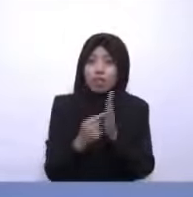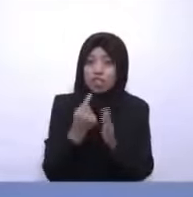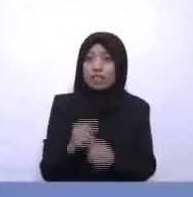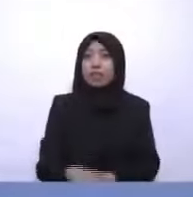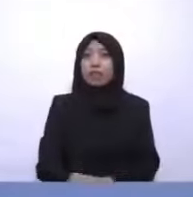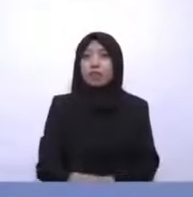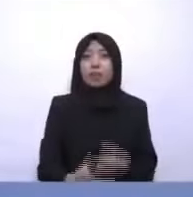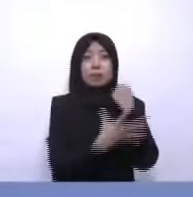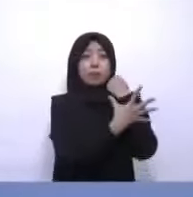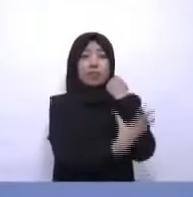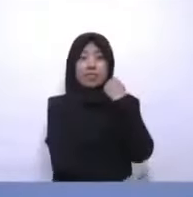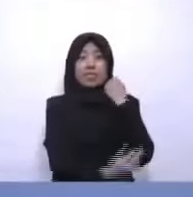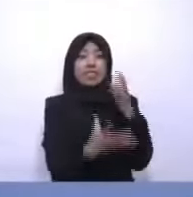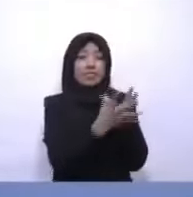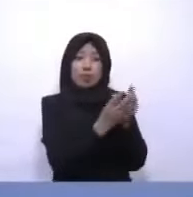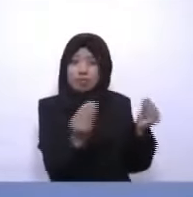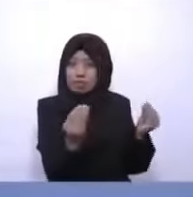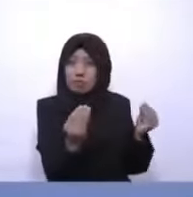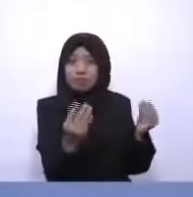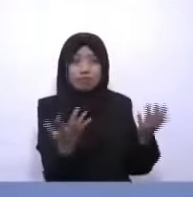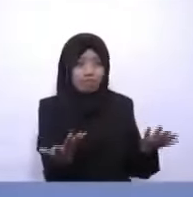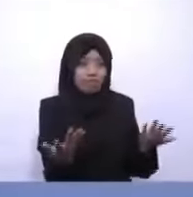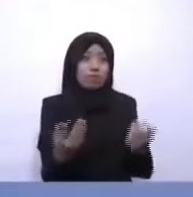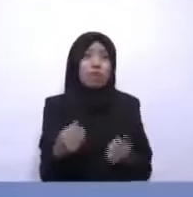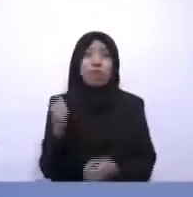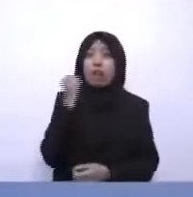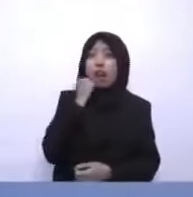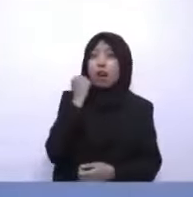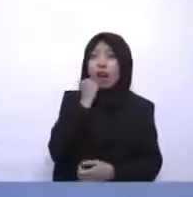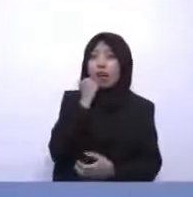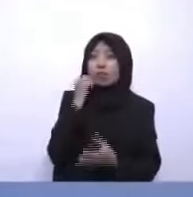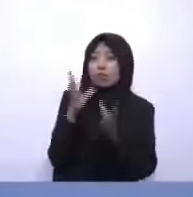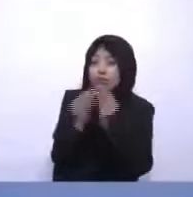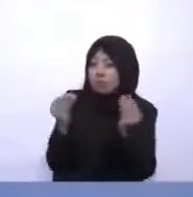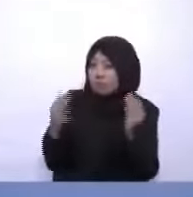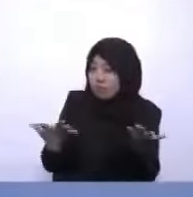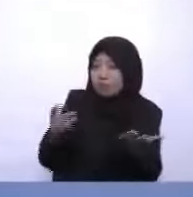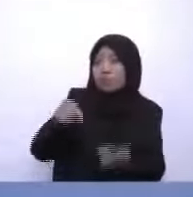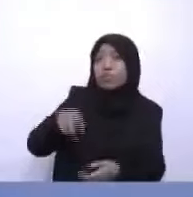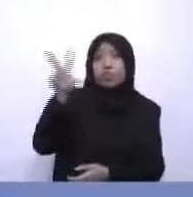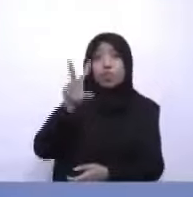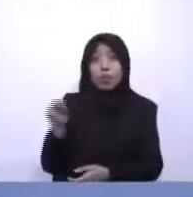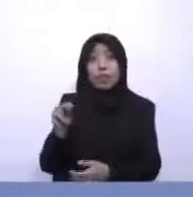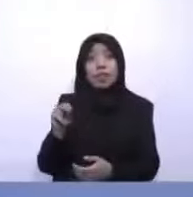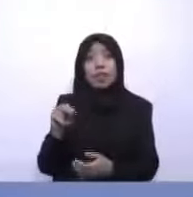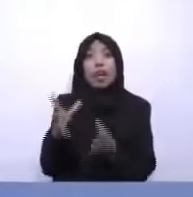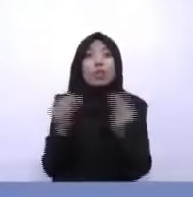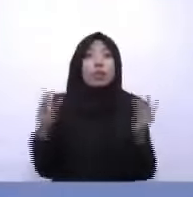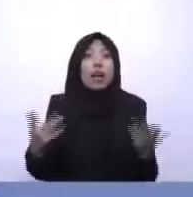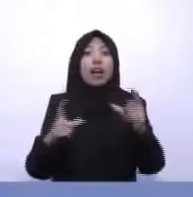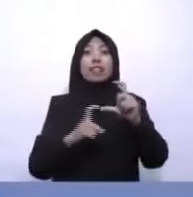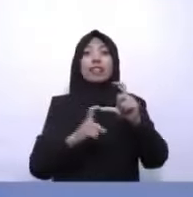kemiskinan dan pengangguran di Jawa Barat adalah seblak.